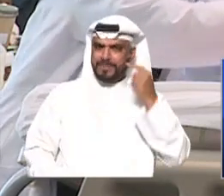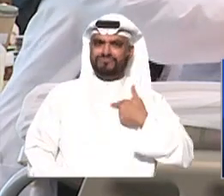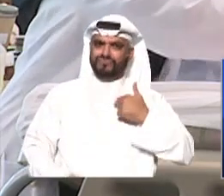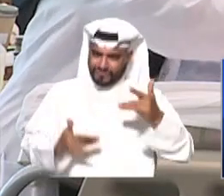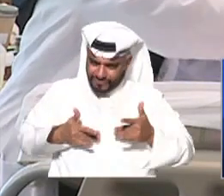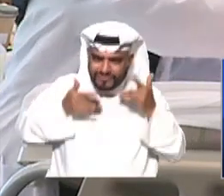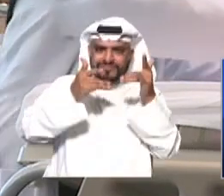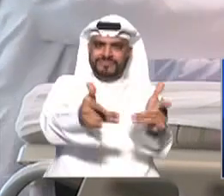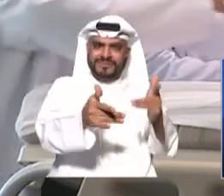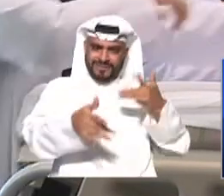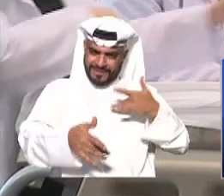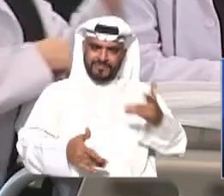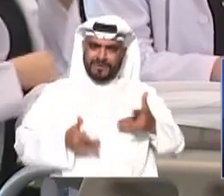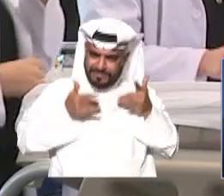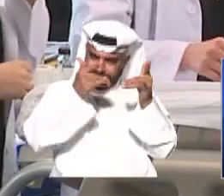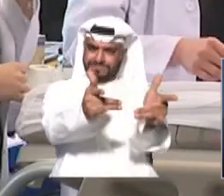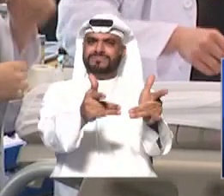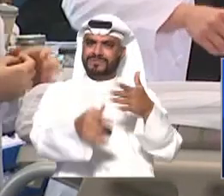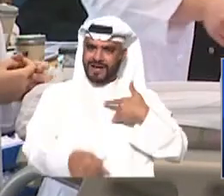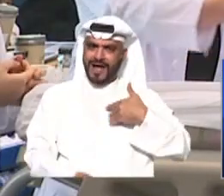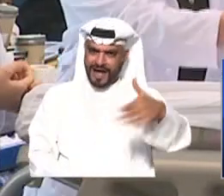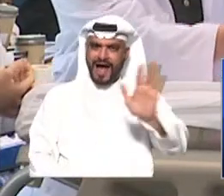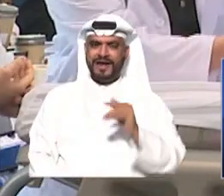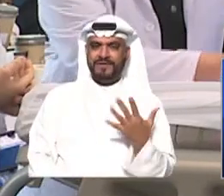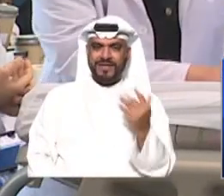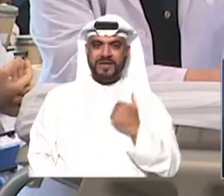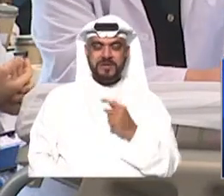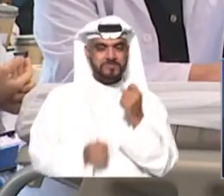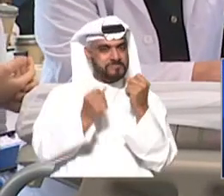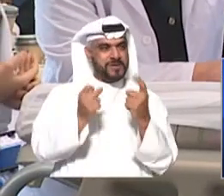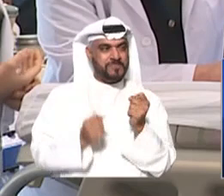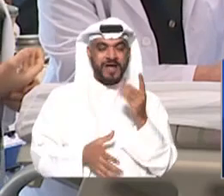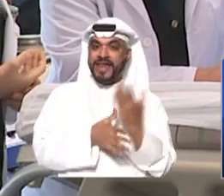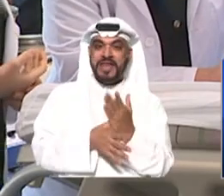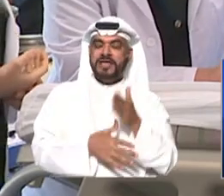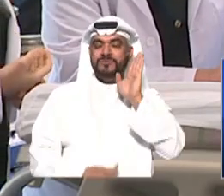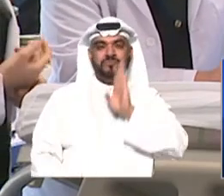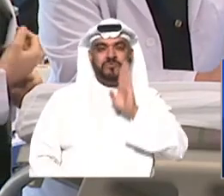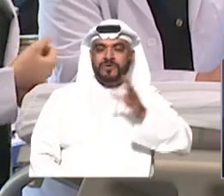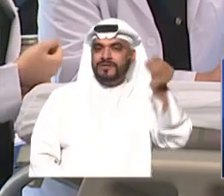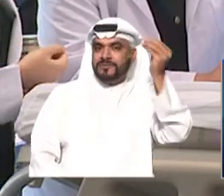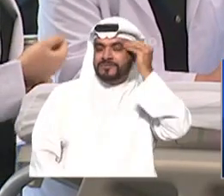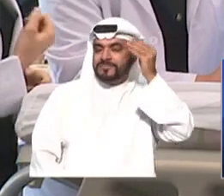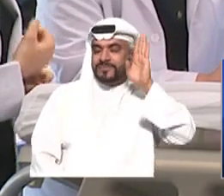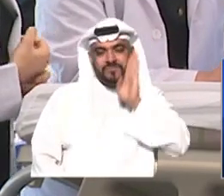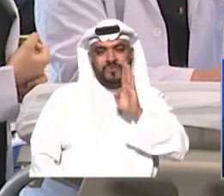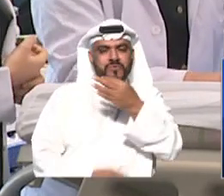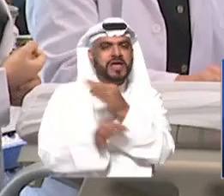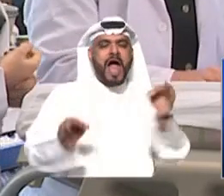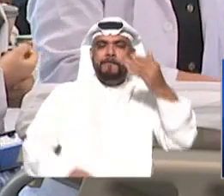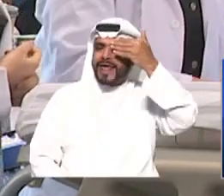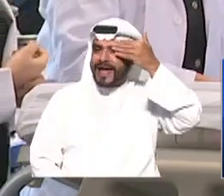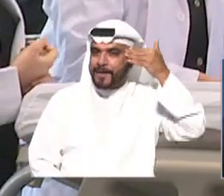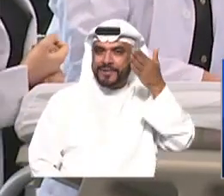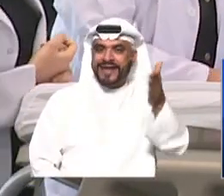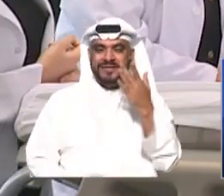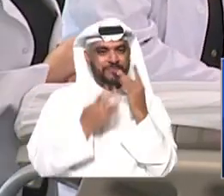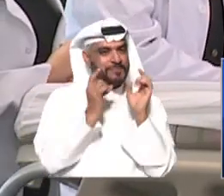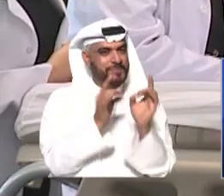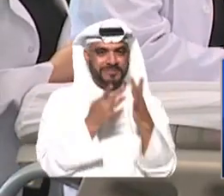في تكون من ضمن 500. طبعا احنا مو غريبة على طلبتنا، أثبتوا في خلال الجائحة وكان عندنا ما شاء الله